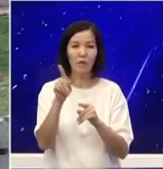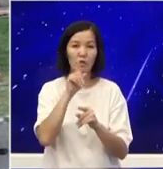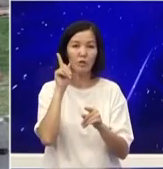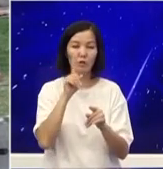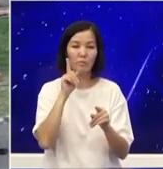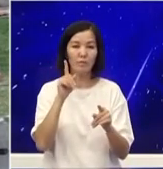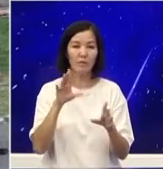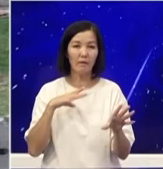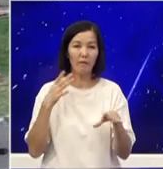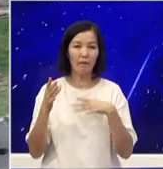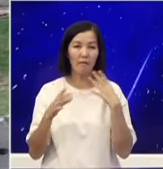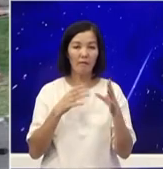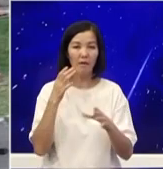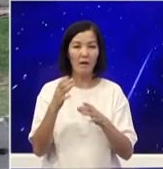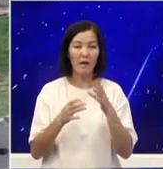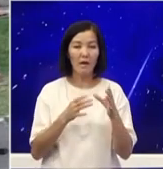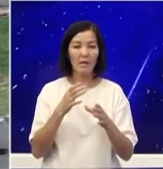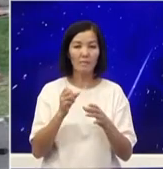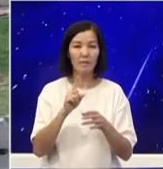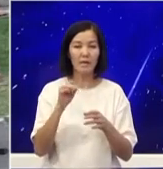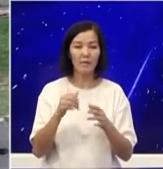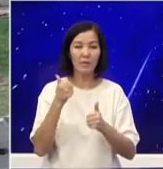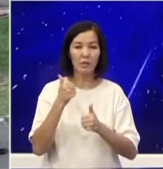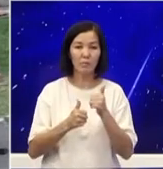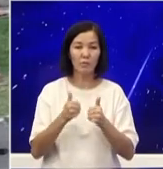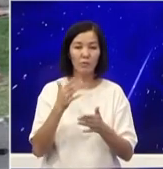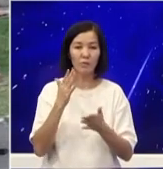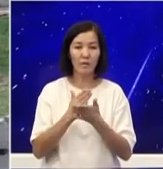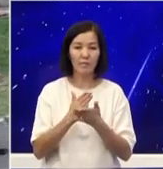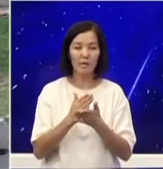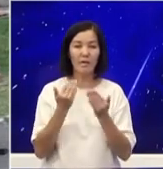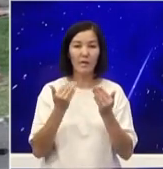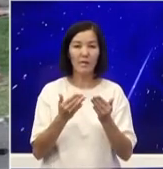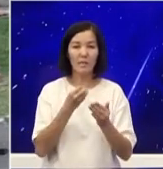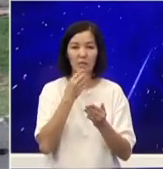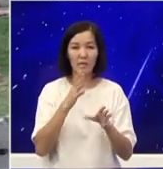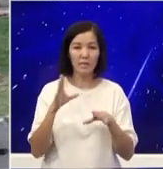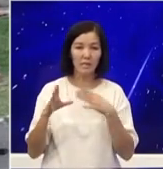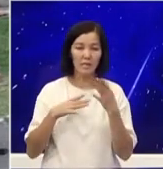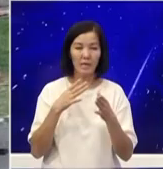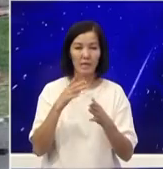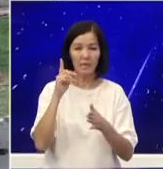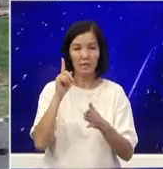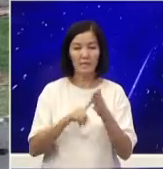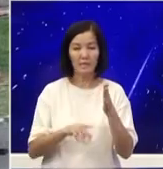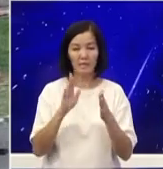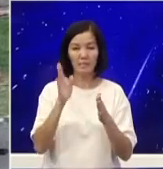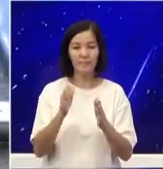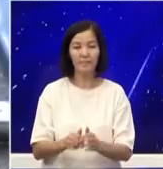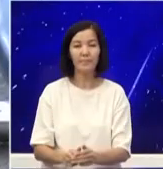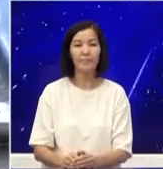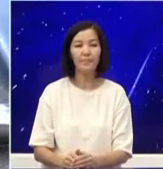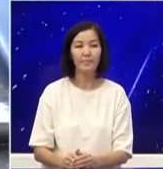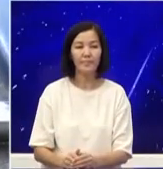дайындалады. Арасында әлем, Азия чемпиондары бар. Барлығы бабына келіп қалды. Шәкірттеріміз үмітті ақтайтынына шүбәм